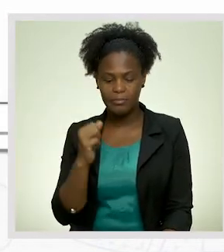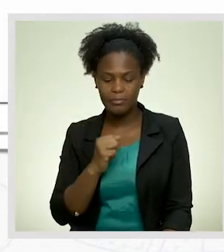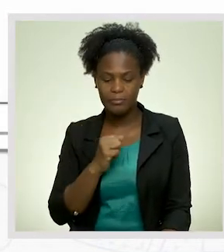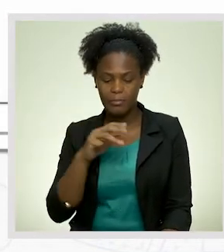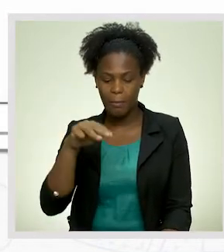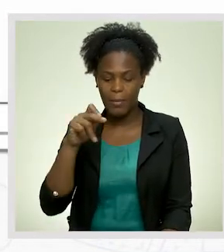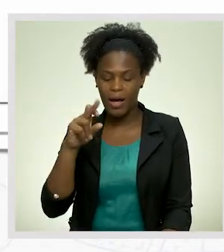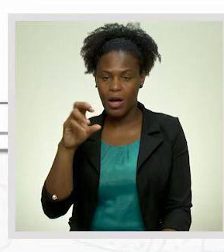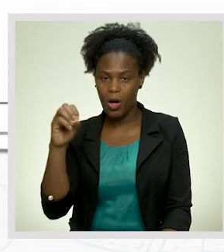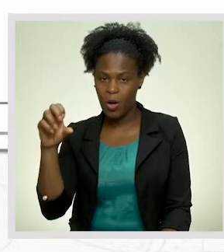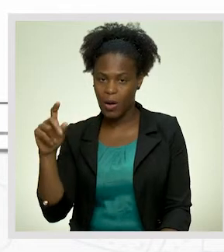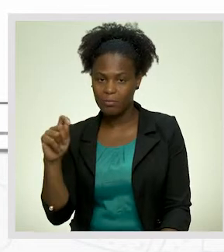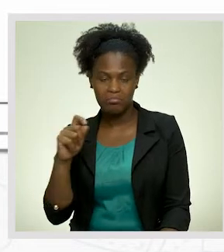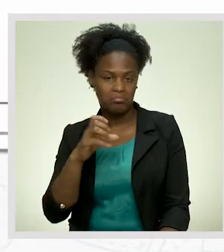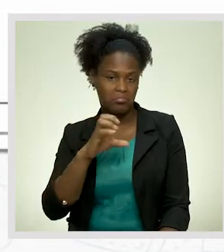Sénégal,